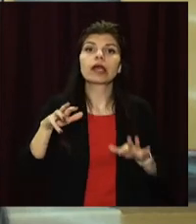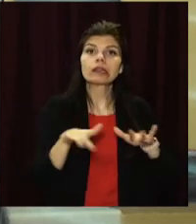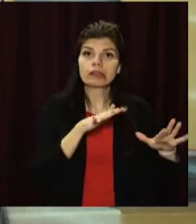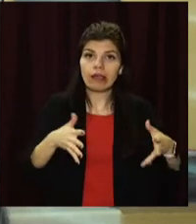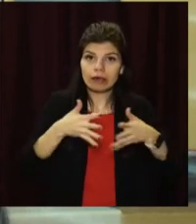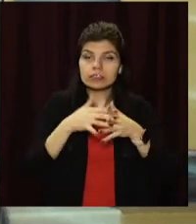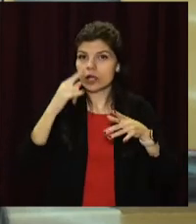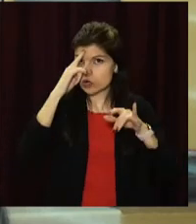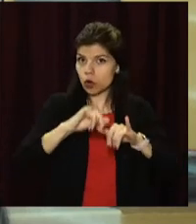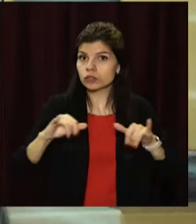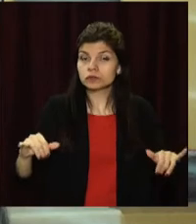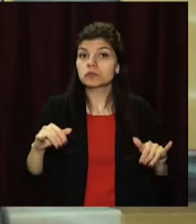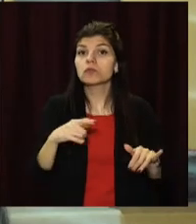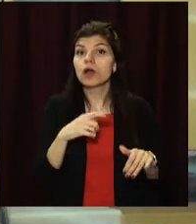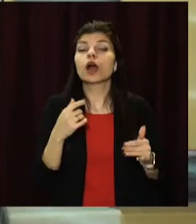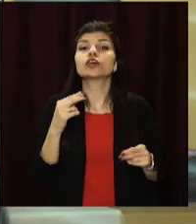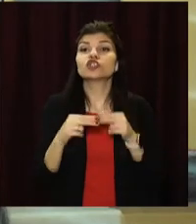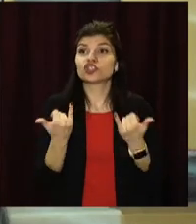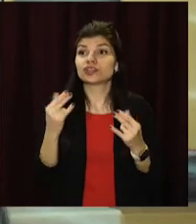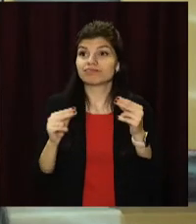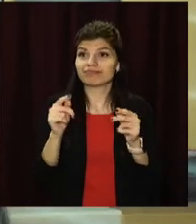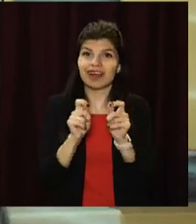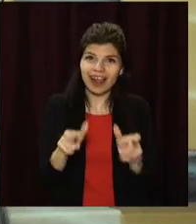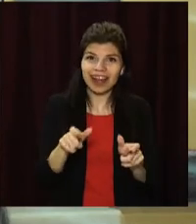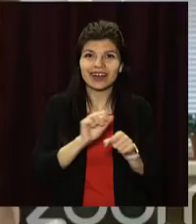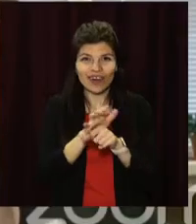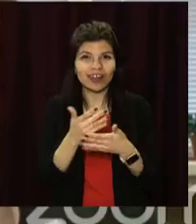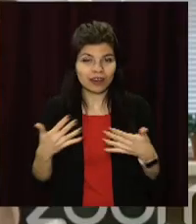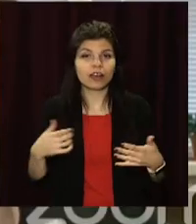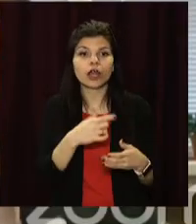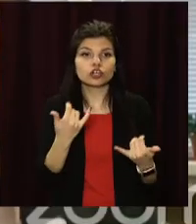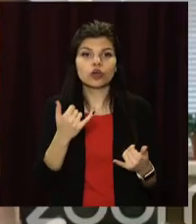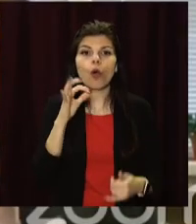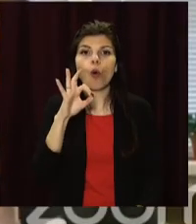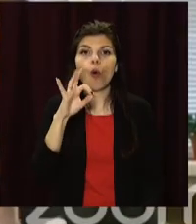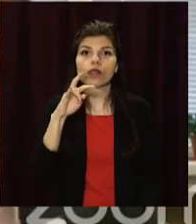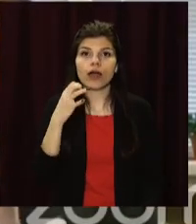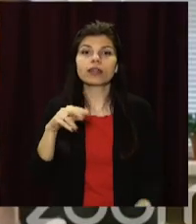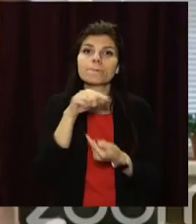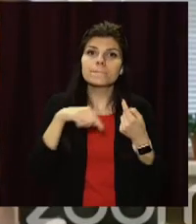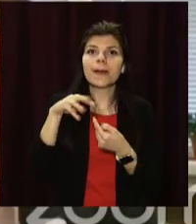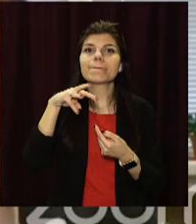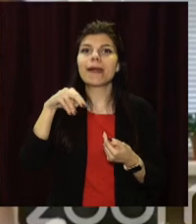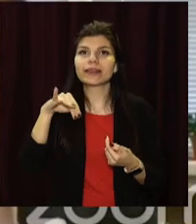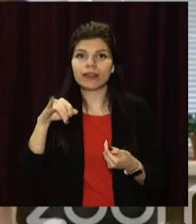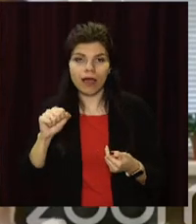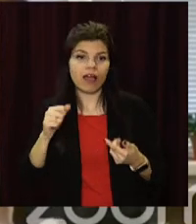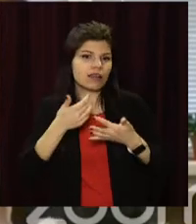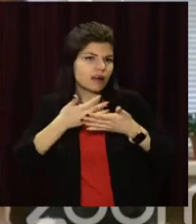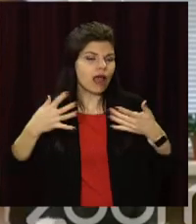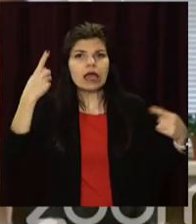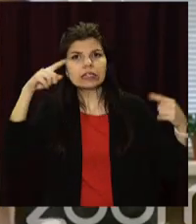пандемію він вкотре проходить онлайн. На одній платформі зібралися представники влади, бізнесу, медіа та громадськості,